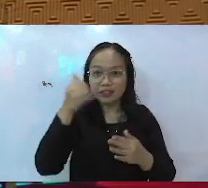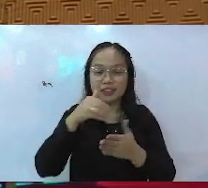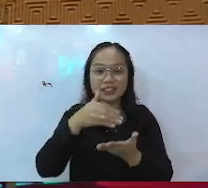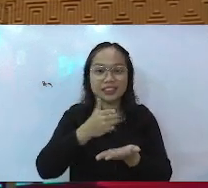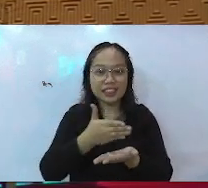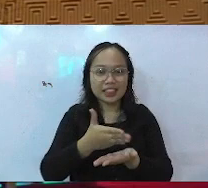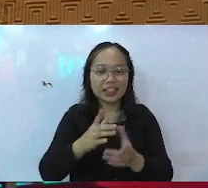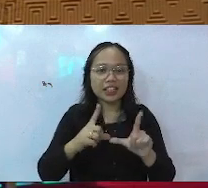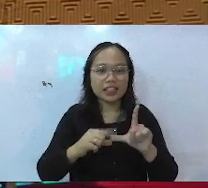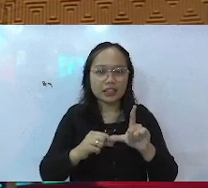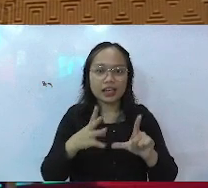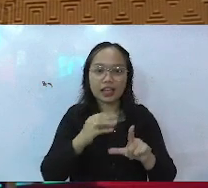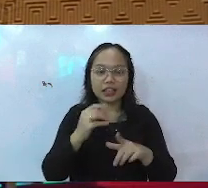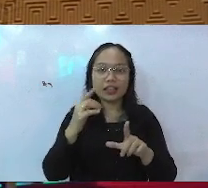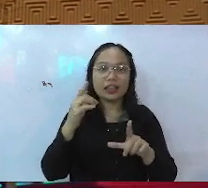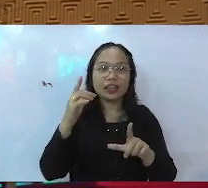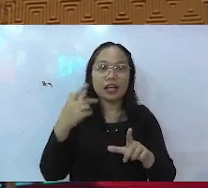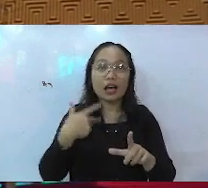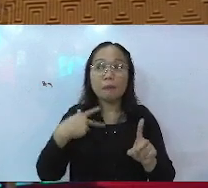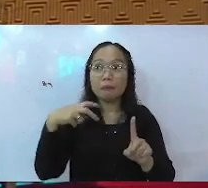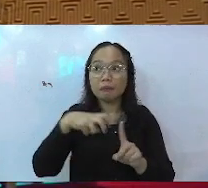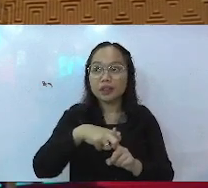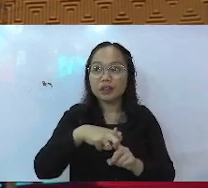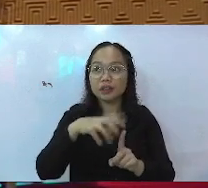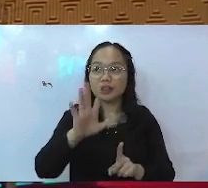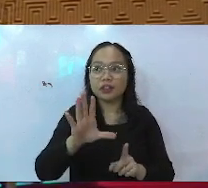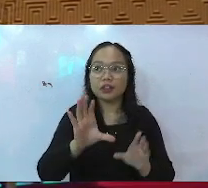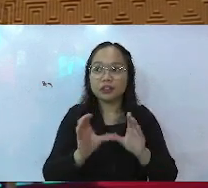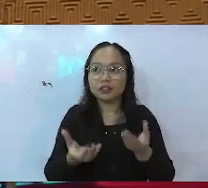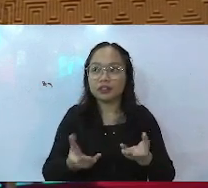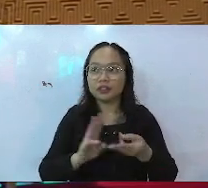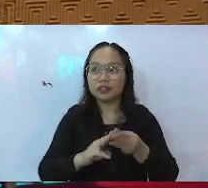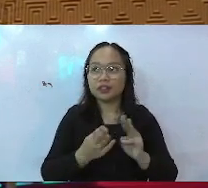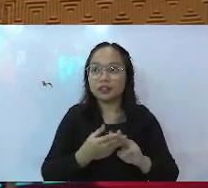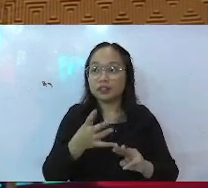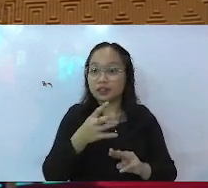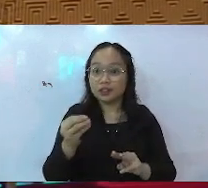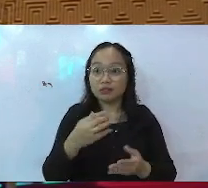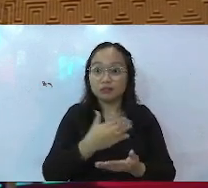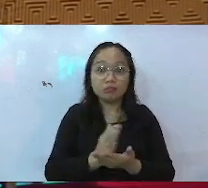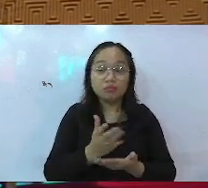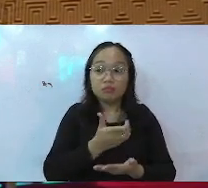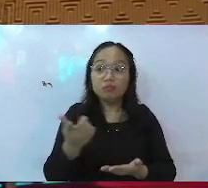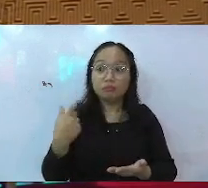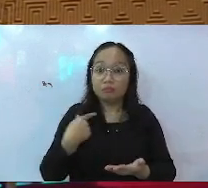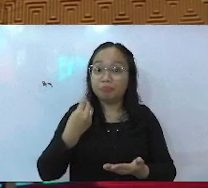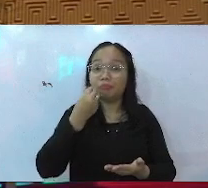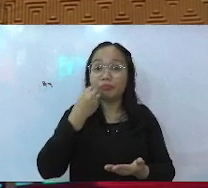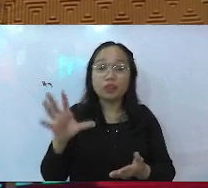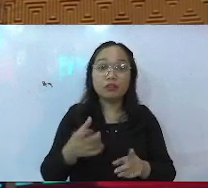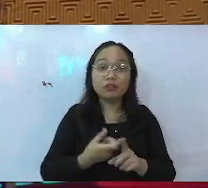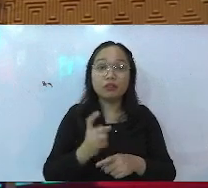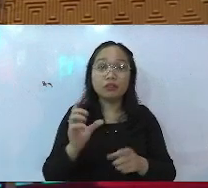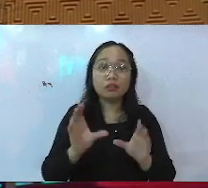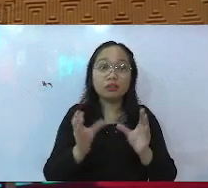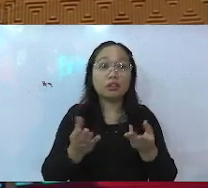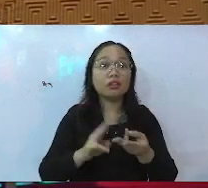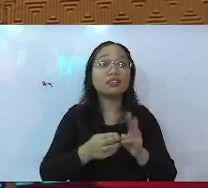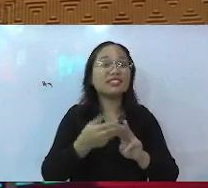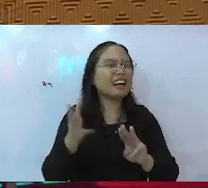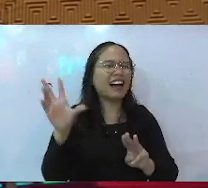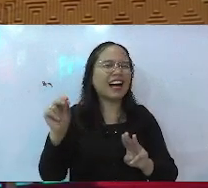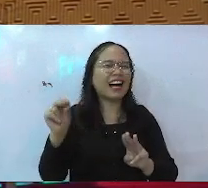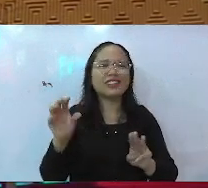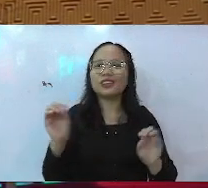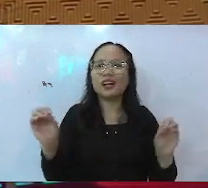i-tag na yung mga classmates ninyo team Focus at alam ko yung iba sa inyo pauwi pala ng eskwelahan Ay di wala palang pasok walang pasok